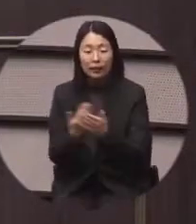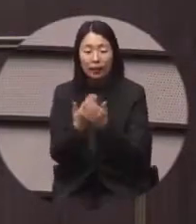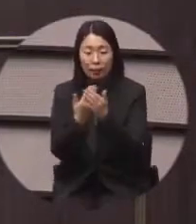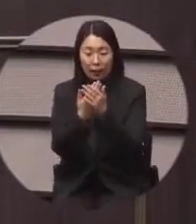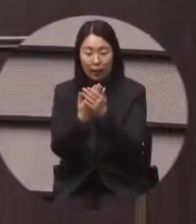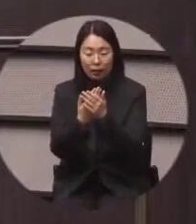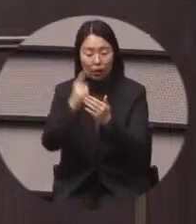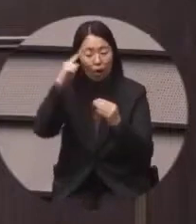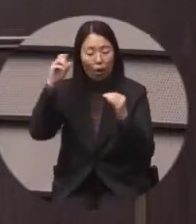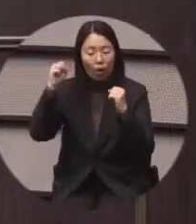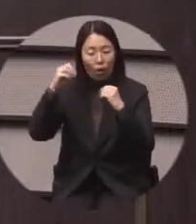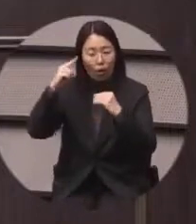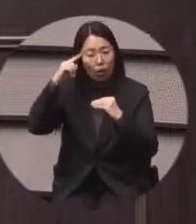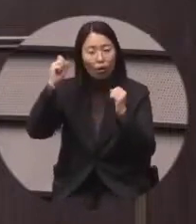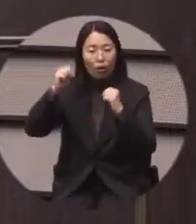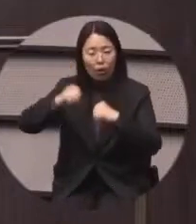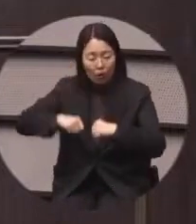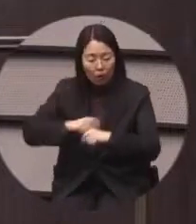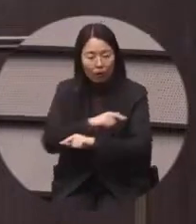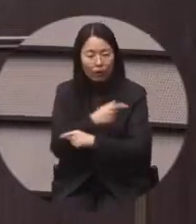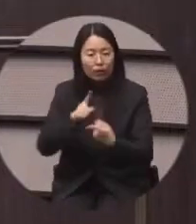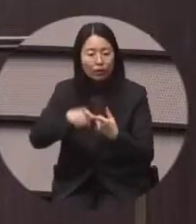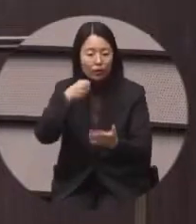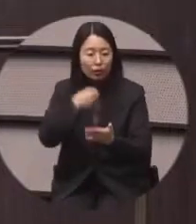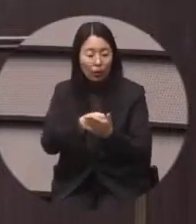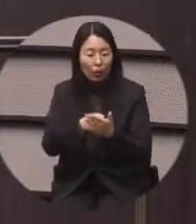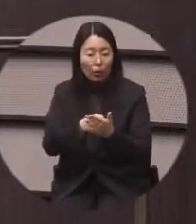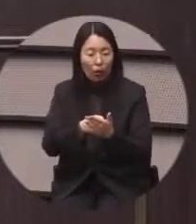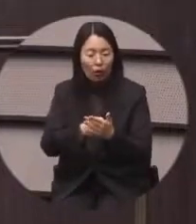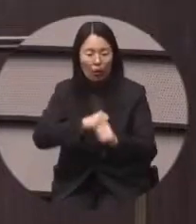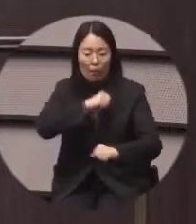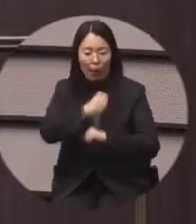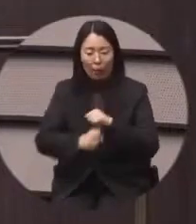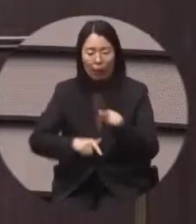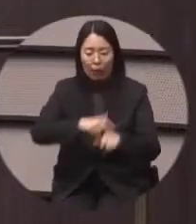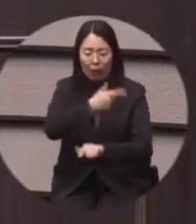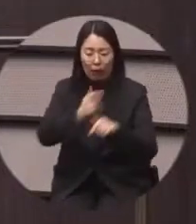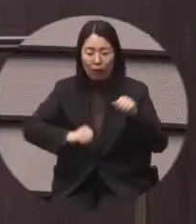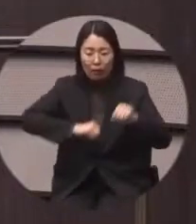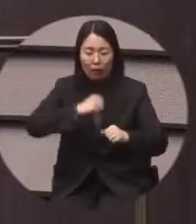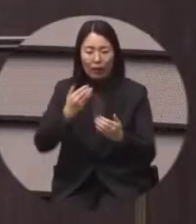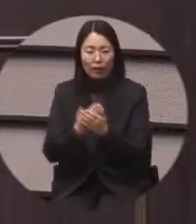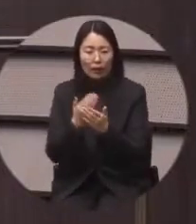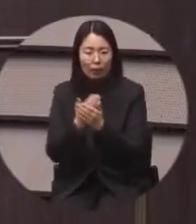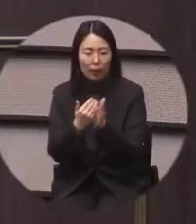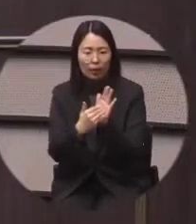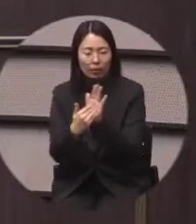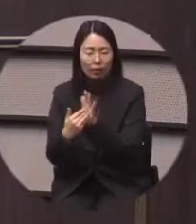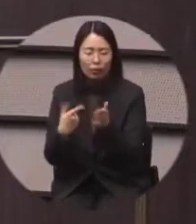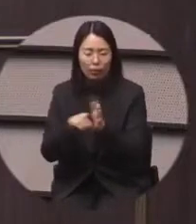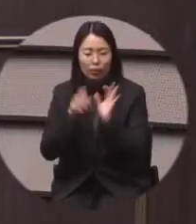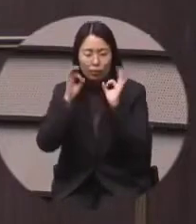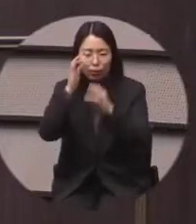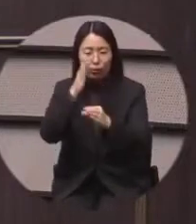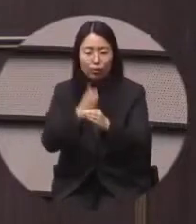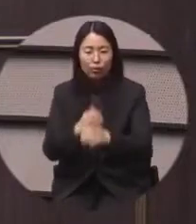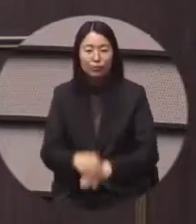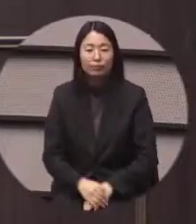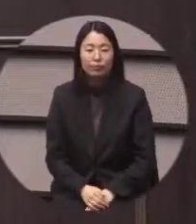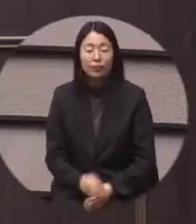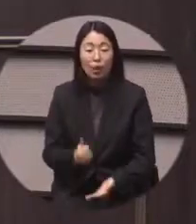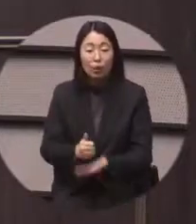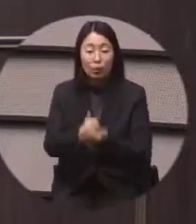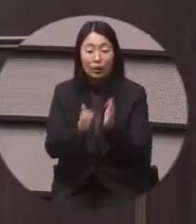개발 행위에 대한 허가 여부를 결정함으로써 난개발을 최소화하는 제도를 갖추고는 있습니다.